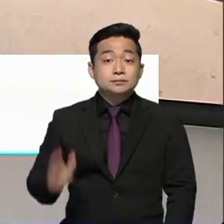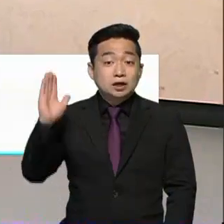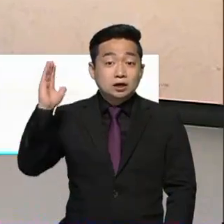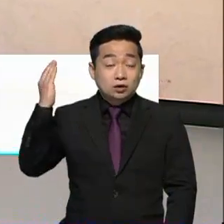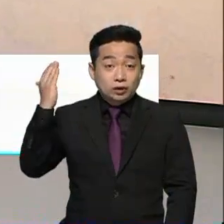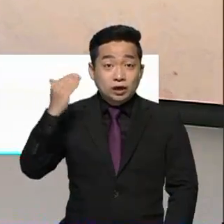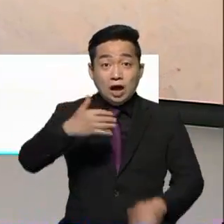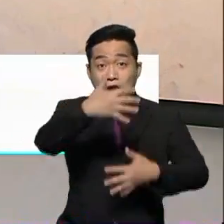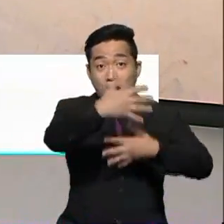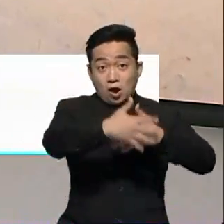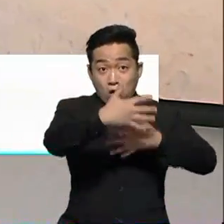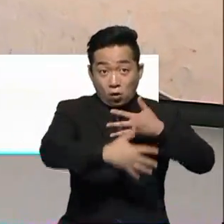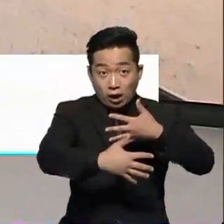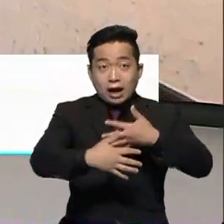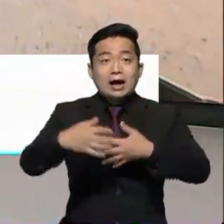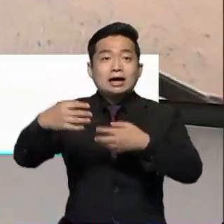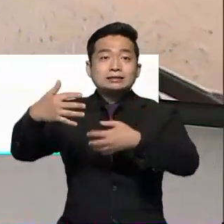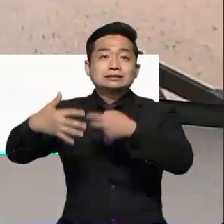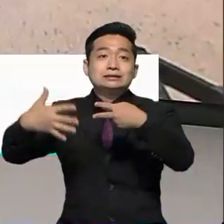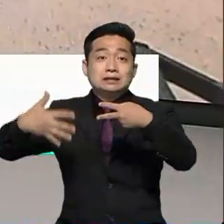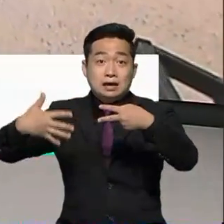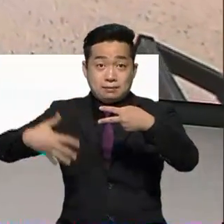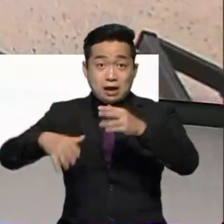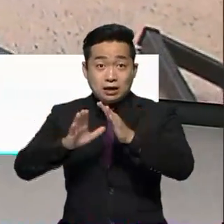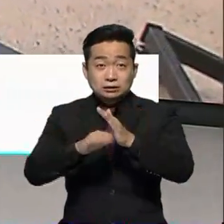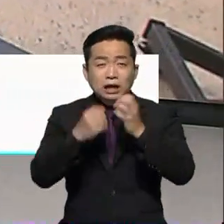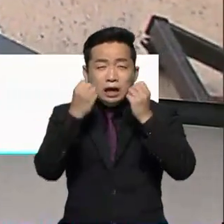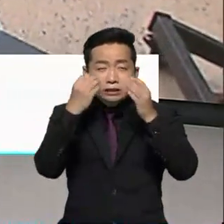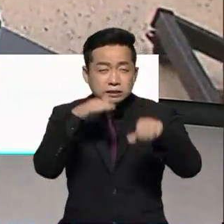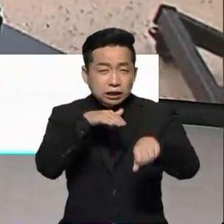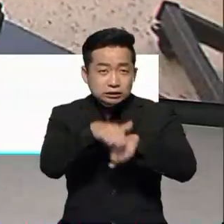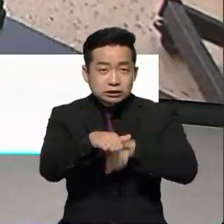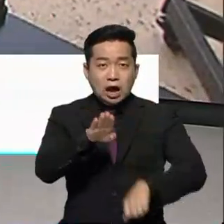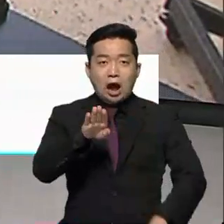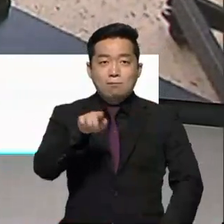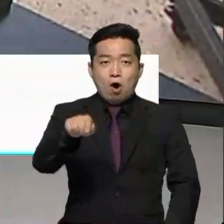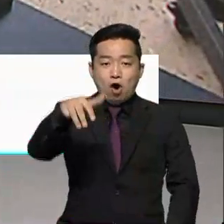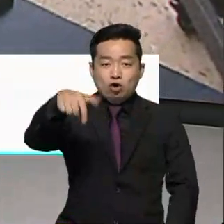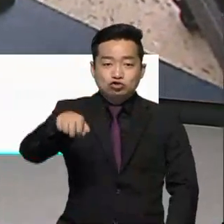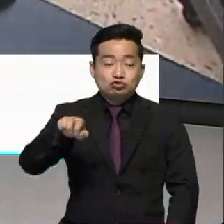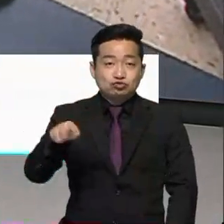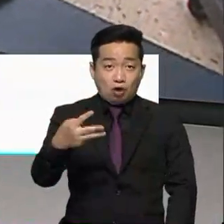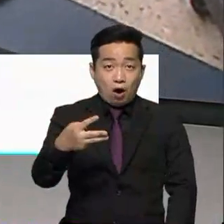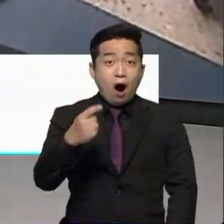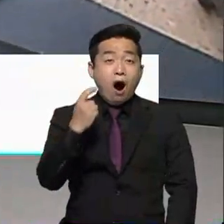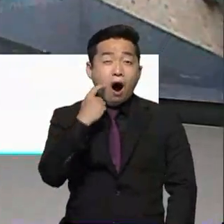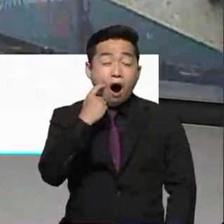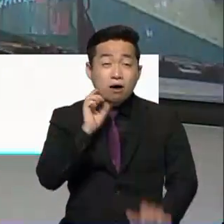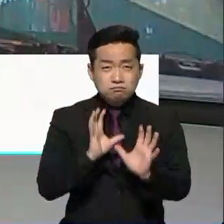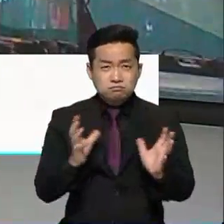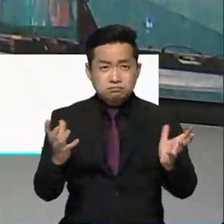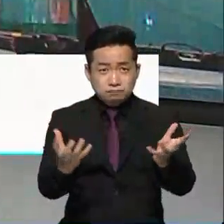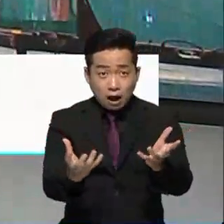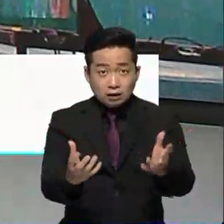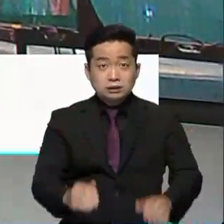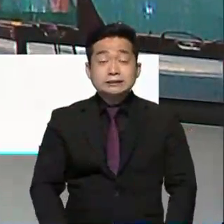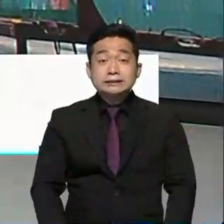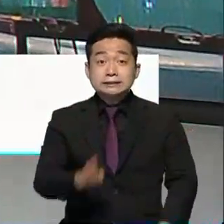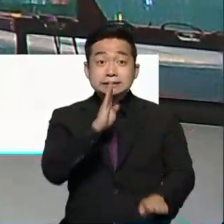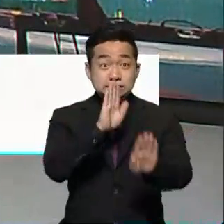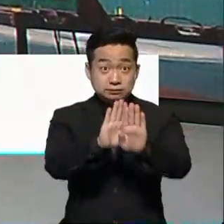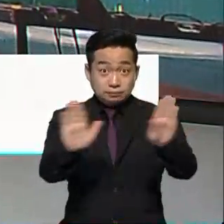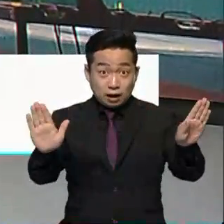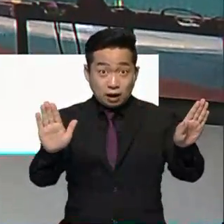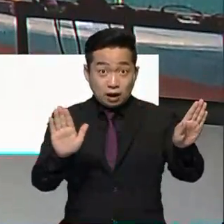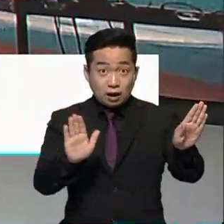최근 영화나 드라마 찍을 때 신개념 버추얼 스튜디오가 대세로 등장했습니다. 실제로는 평면이지만